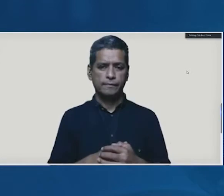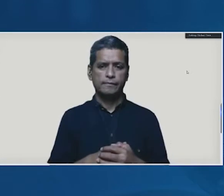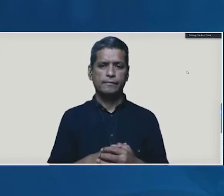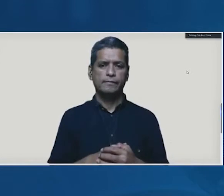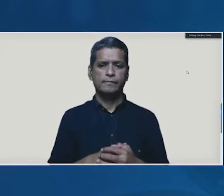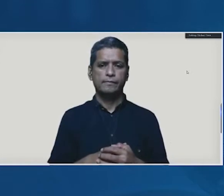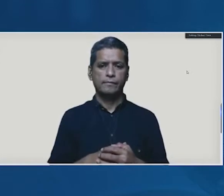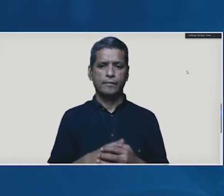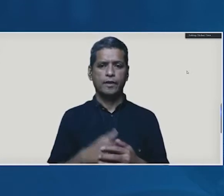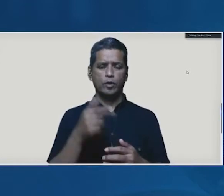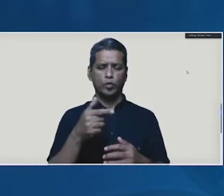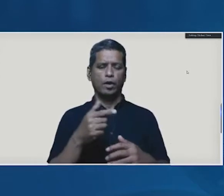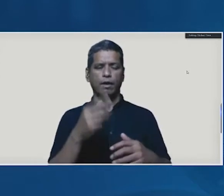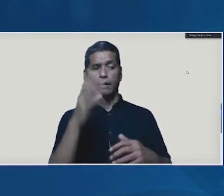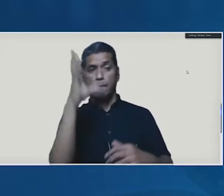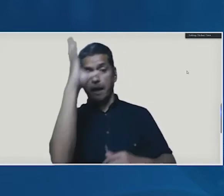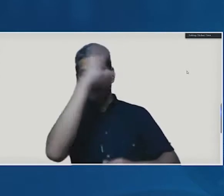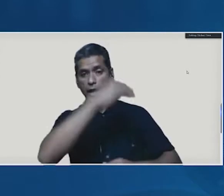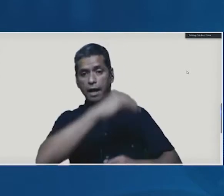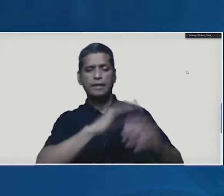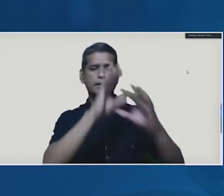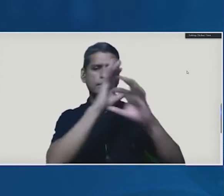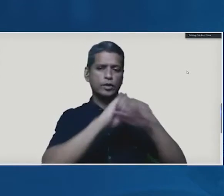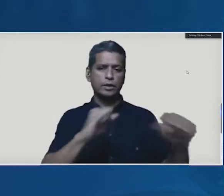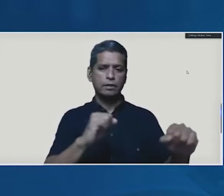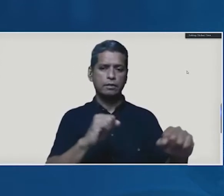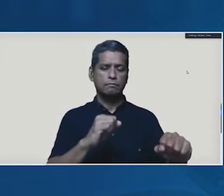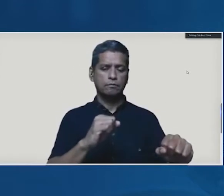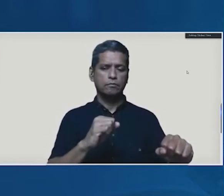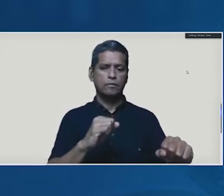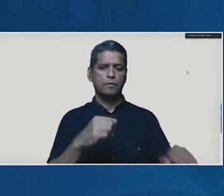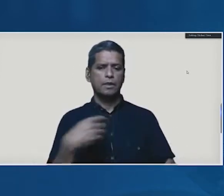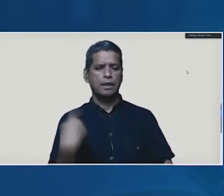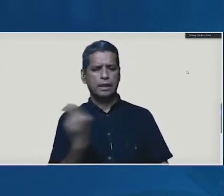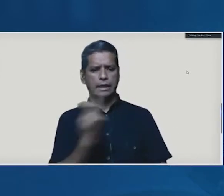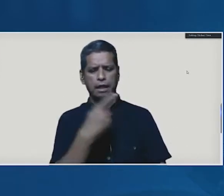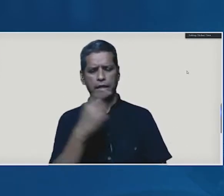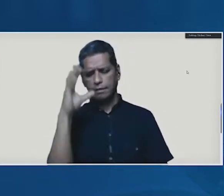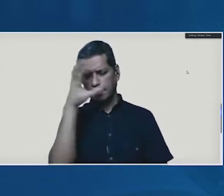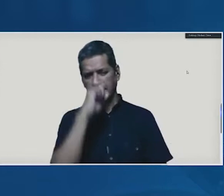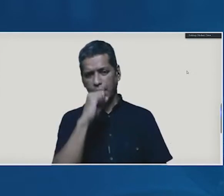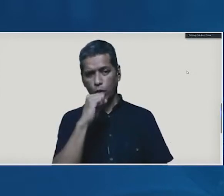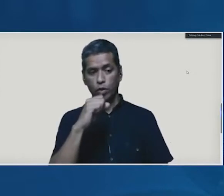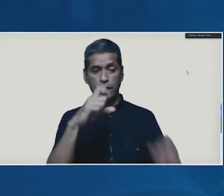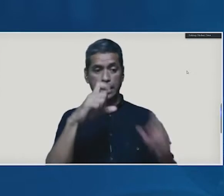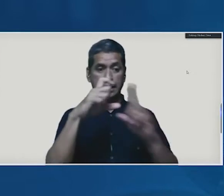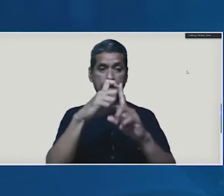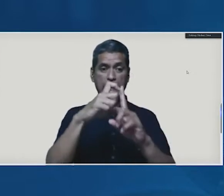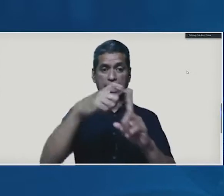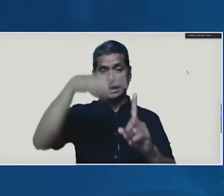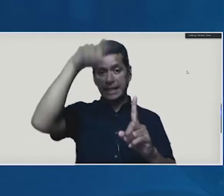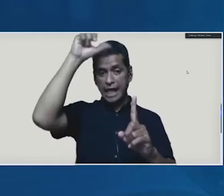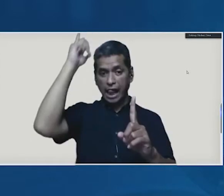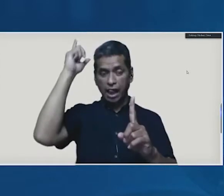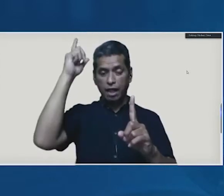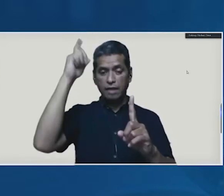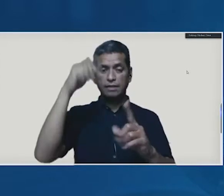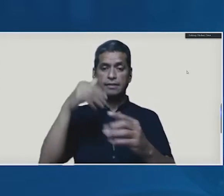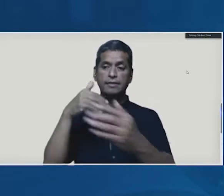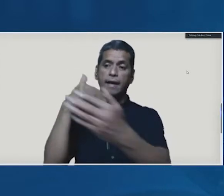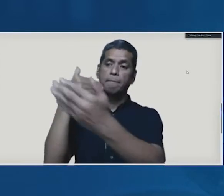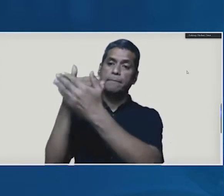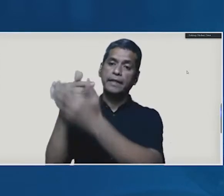kehancuran pada saat itu tetapi kita ketahui bahwa ketika Daniel sampai di sana dalam ke dalam Daniel pasal 1 diceritakan